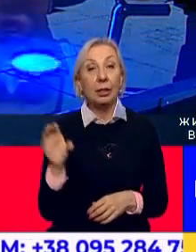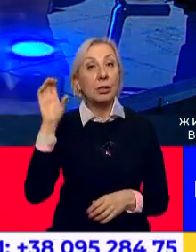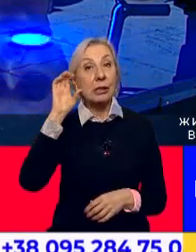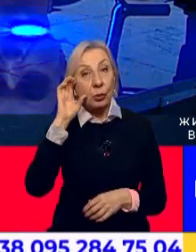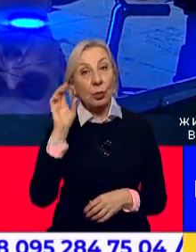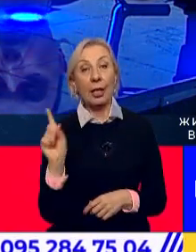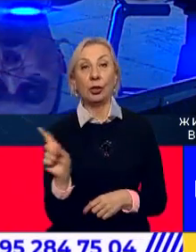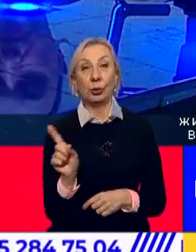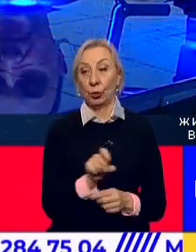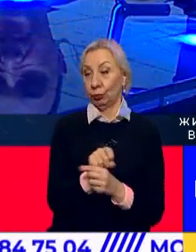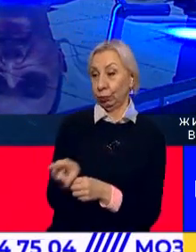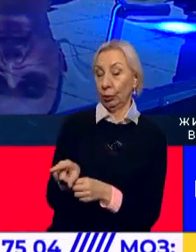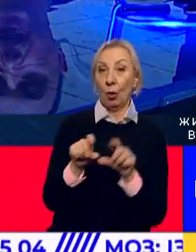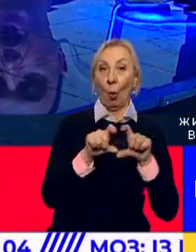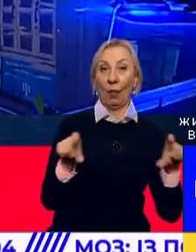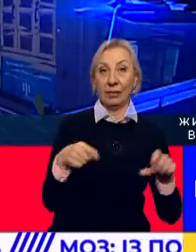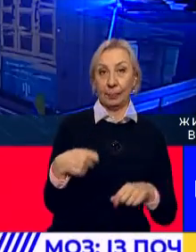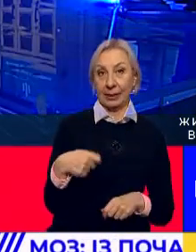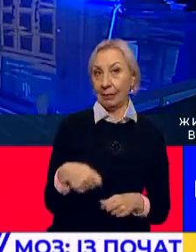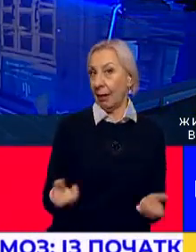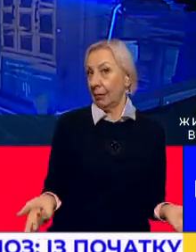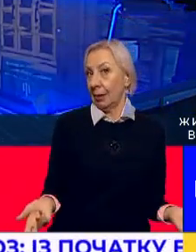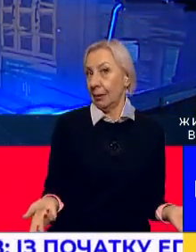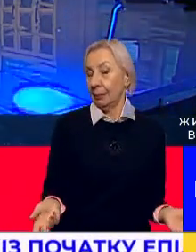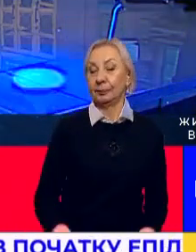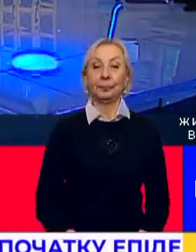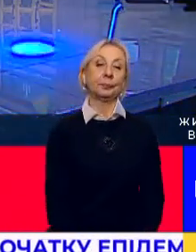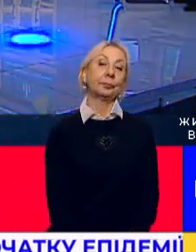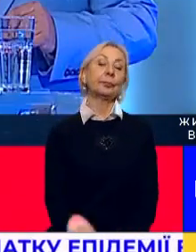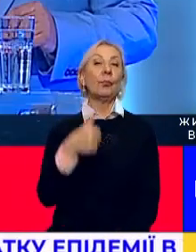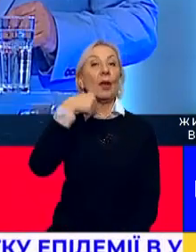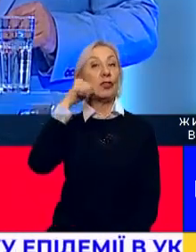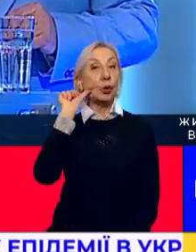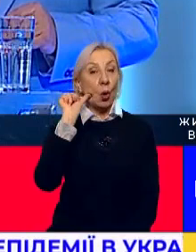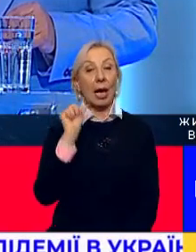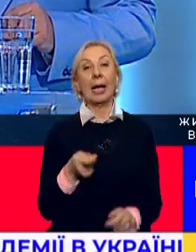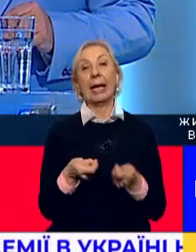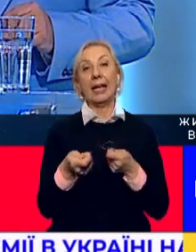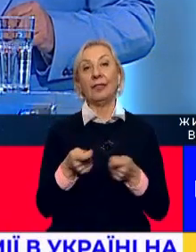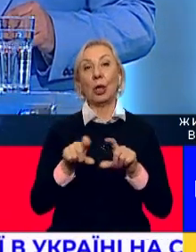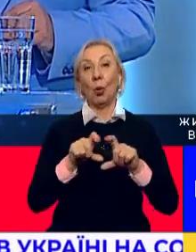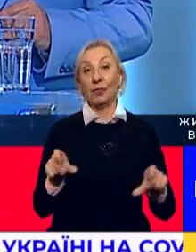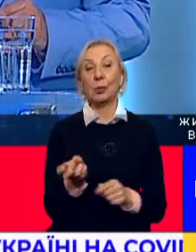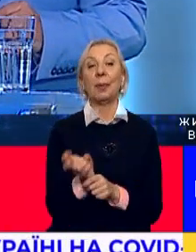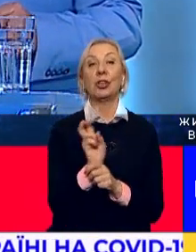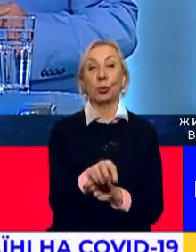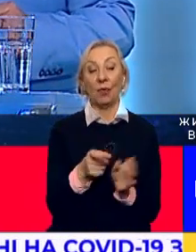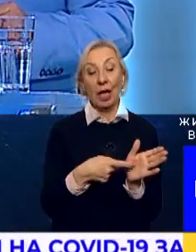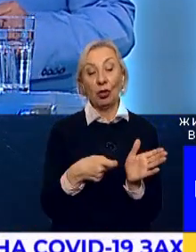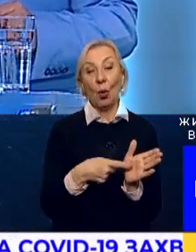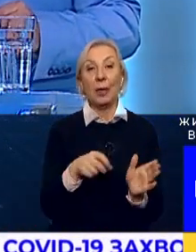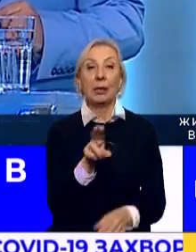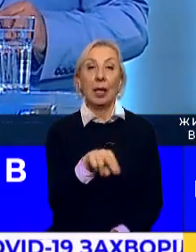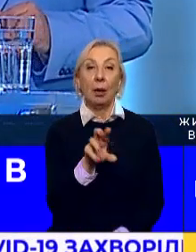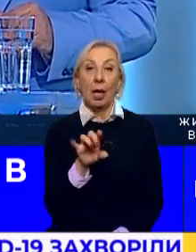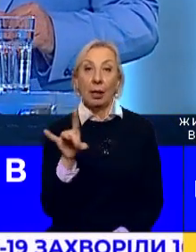каже робити офіс президента. Нагадаю, вчора керівник офісу прийшов на допит у ДБР, давав свідчення у